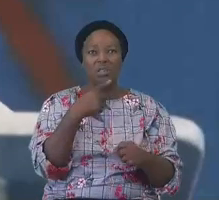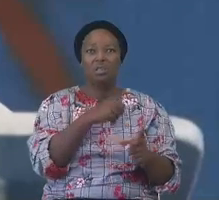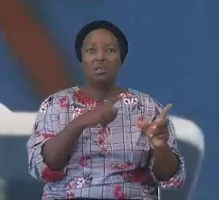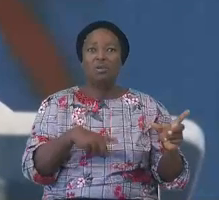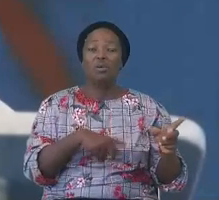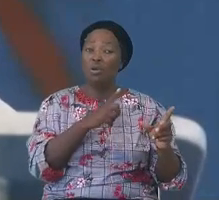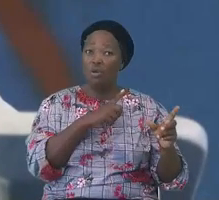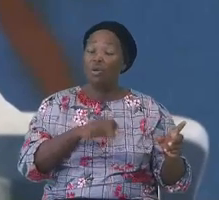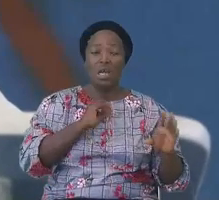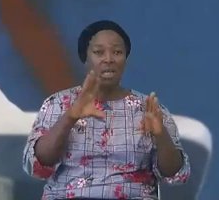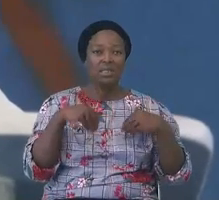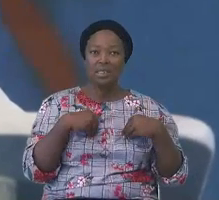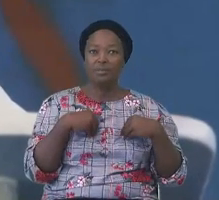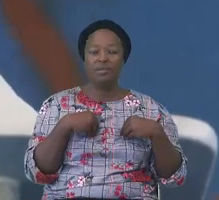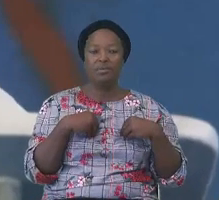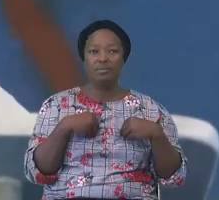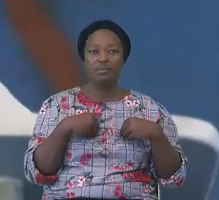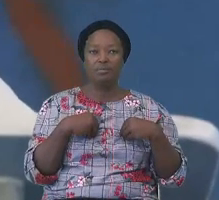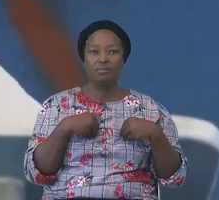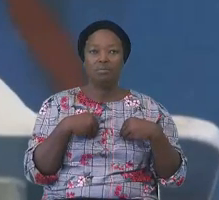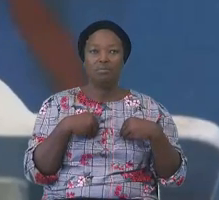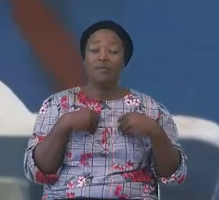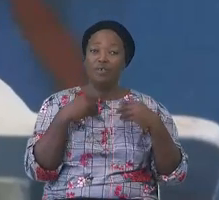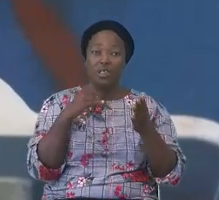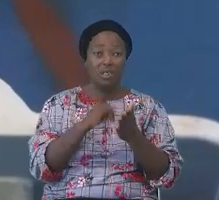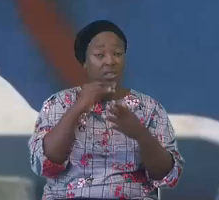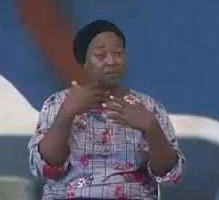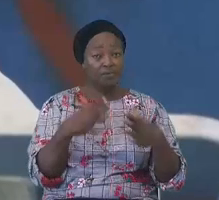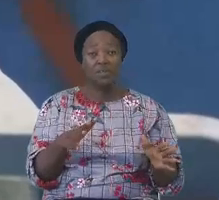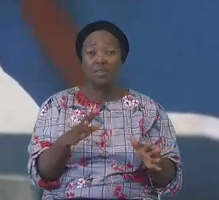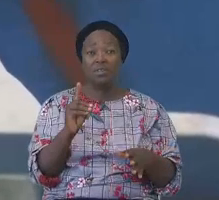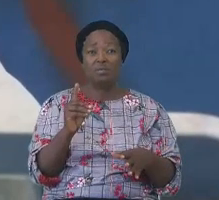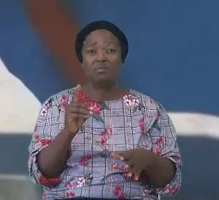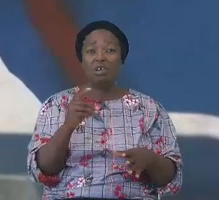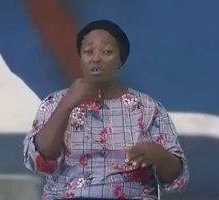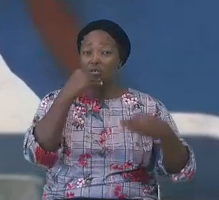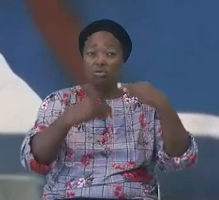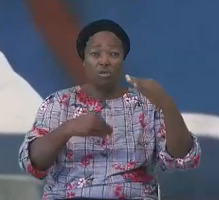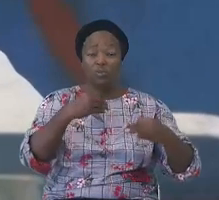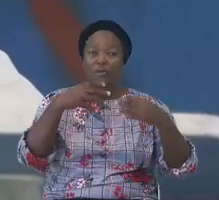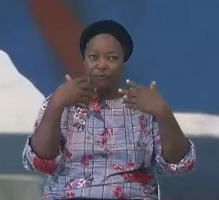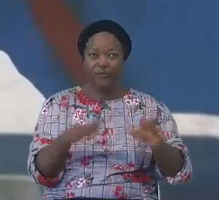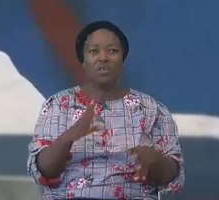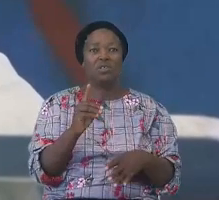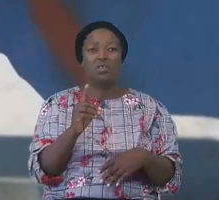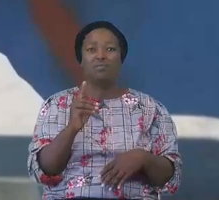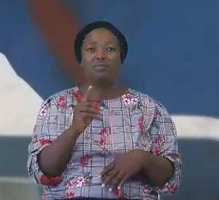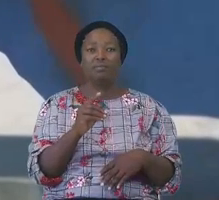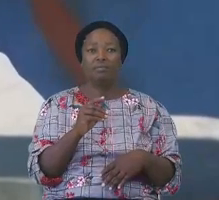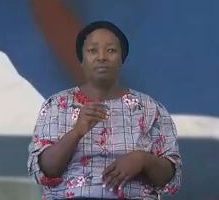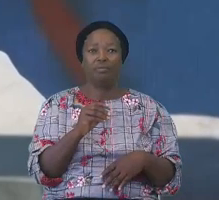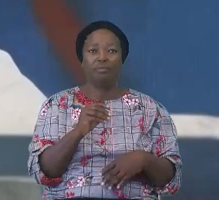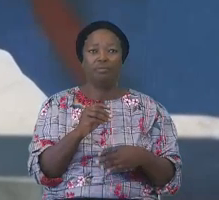il l'a accompli pour toi. Et tu peux dire au Seigneur, Seigneur, j'accepte, C'est